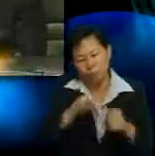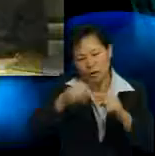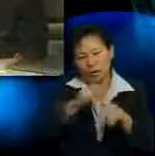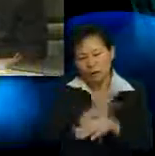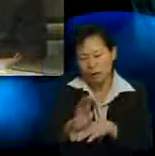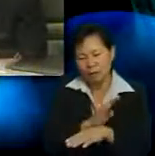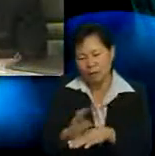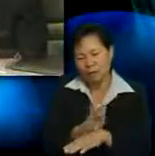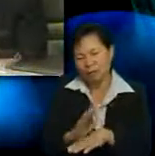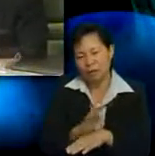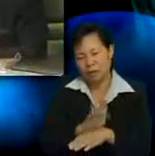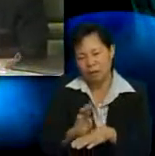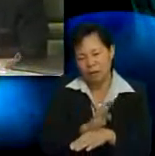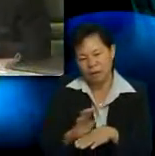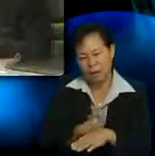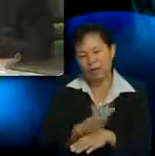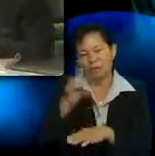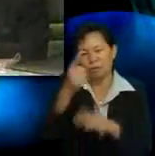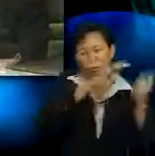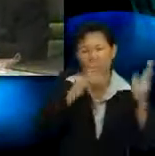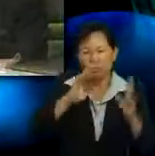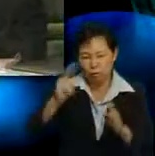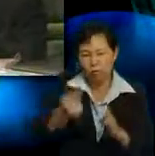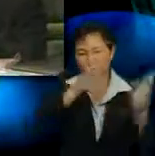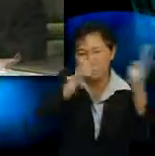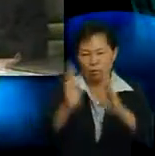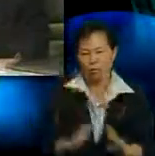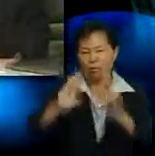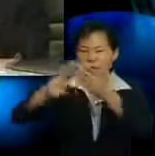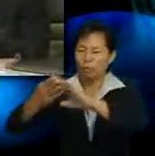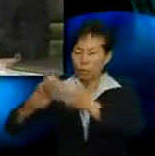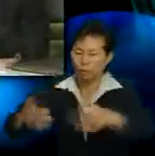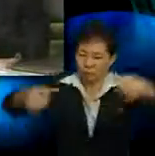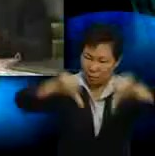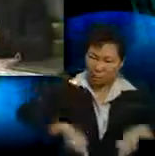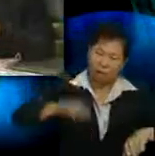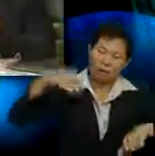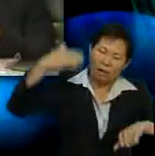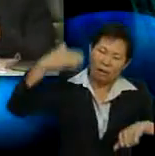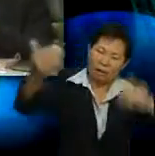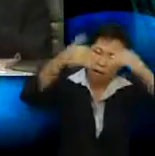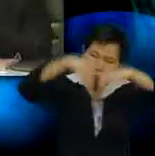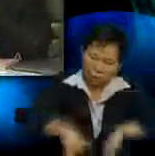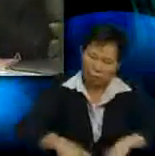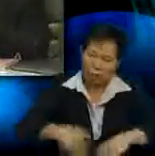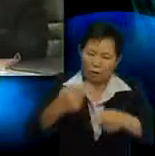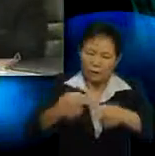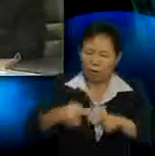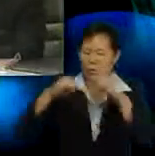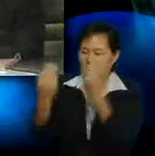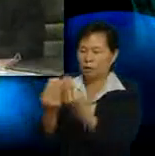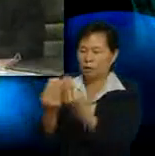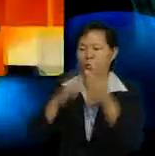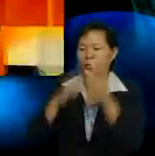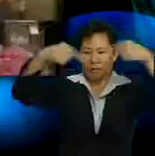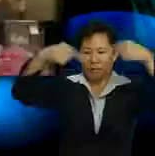berniaga, berdiskusi, mereka cuba membentuk satu komuniti, mereka gagal dan akhirnya runtuhlah institusi yang bergelar masyarakat yang berjaya.